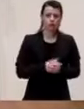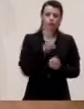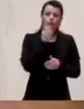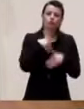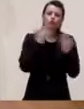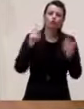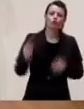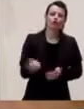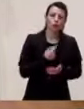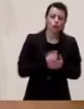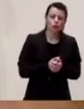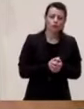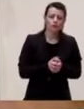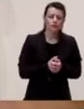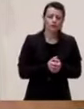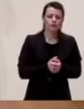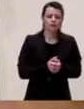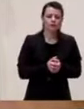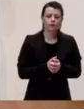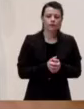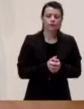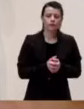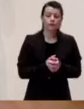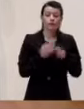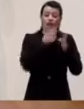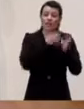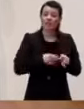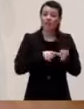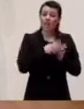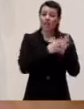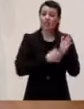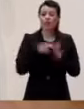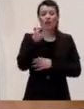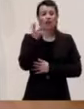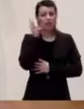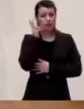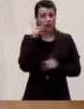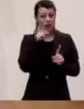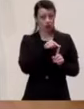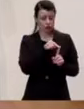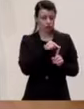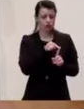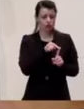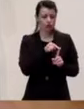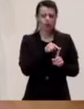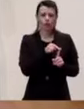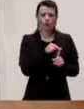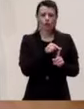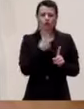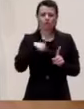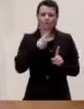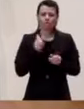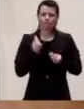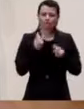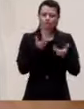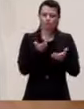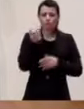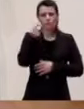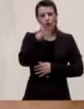Buongiorno a tutti. La delibera del 30 marzo nasce dalla necessità, come già accennato, di